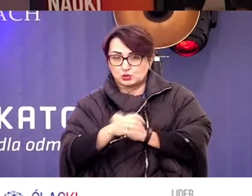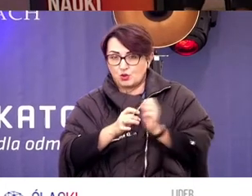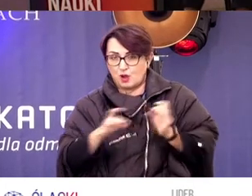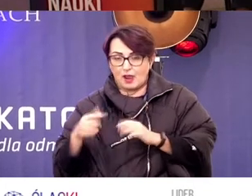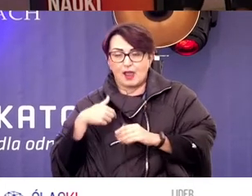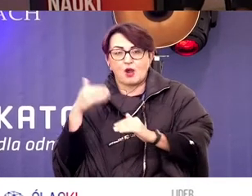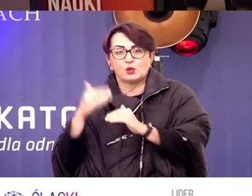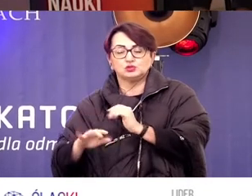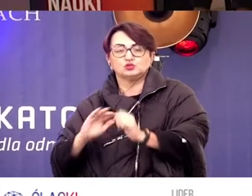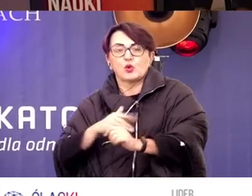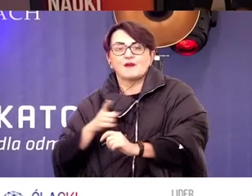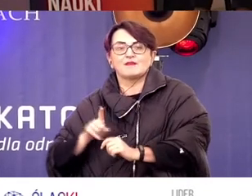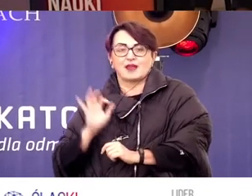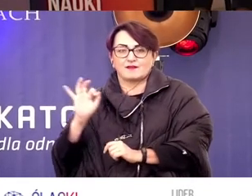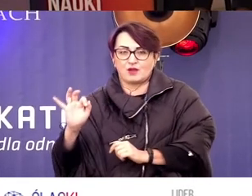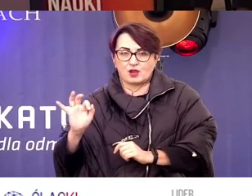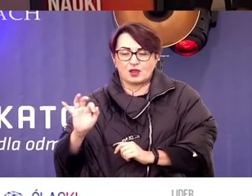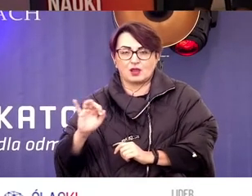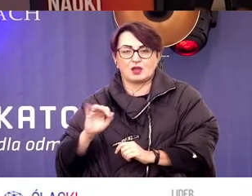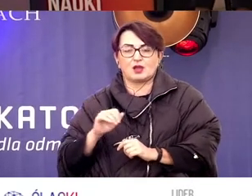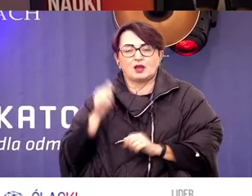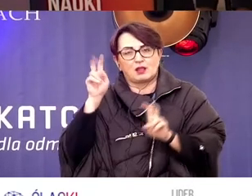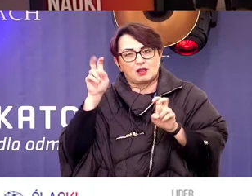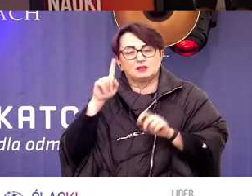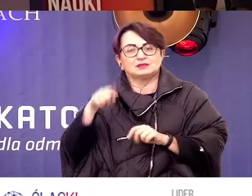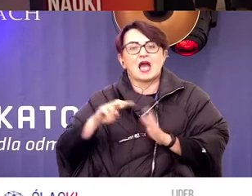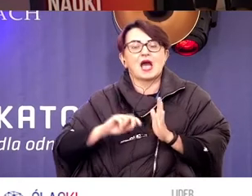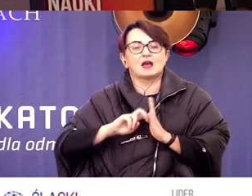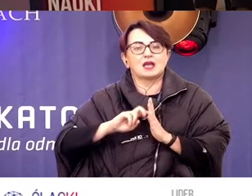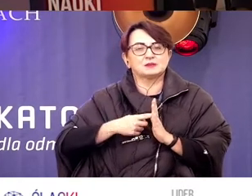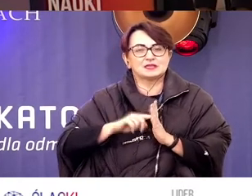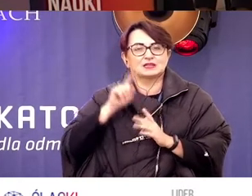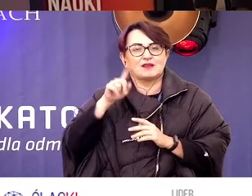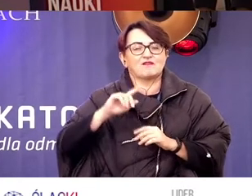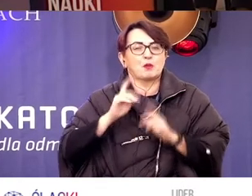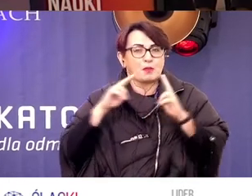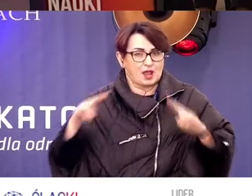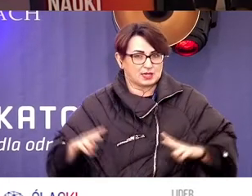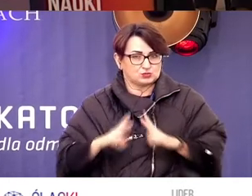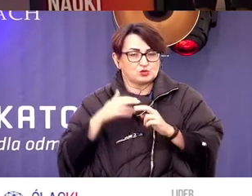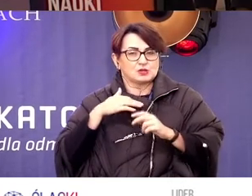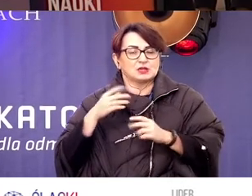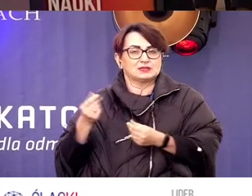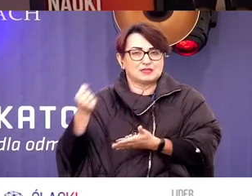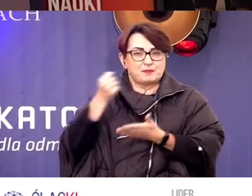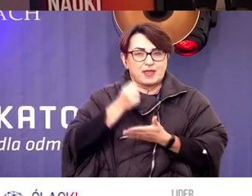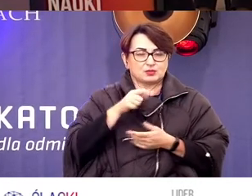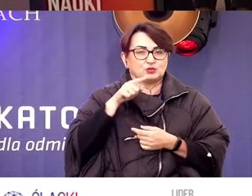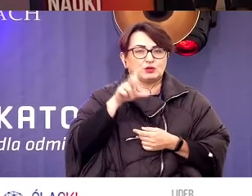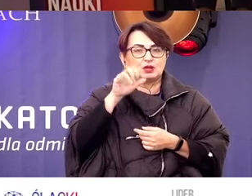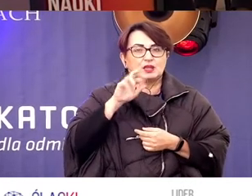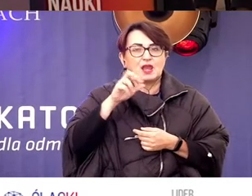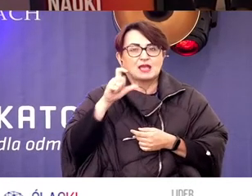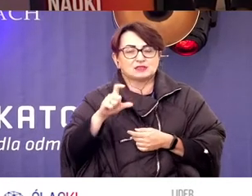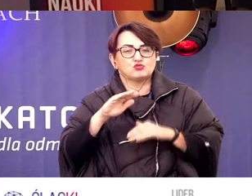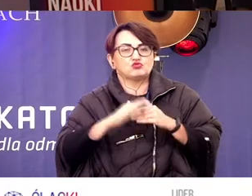ukończyłem taką francuską szkołę École Nationale d'Administration w Paryżu. Tam poznałem, miałem stypendium pani Bernadette Chirac w tamtym czasie,